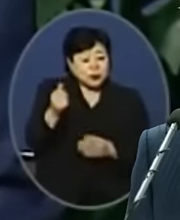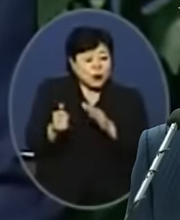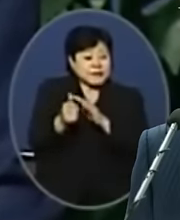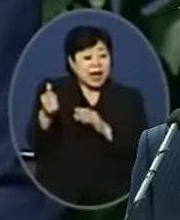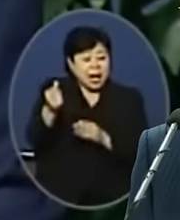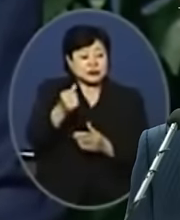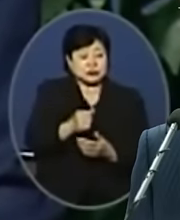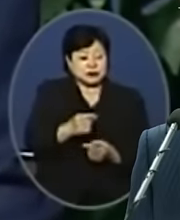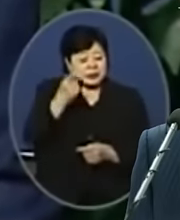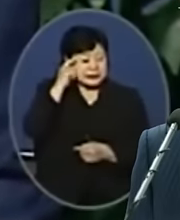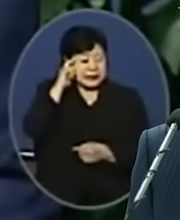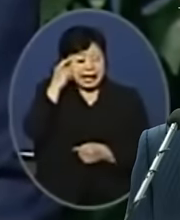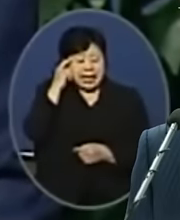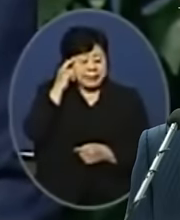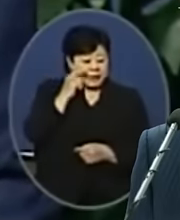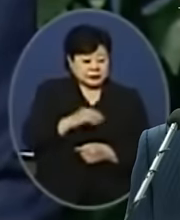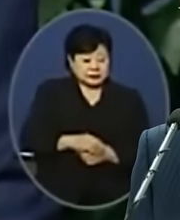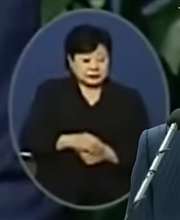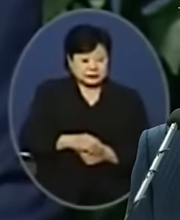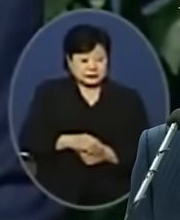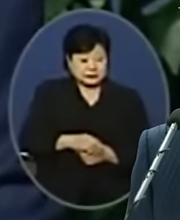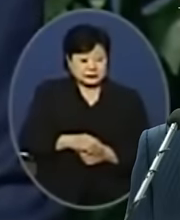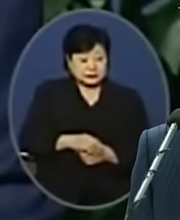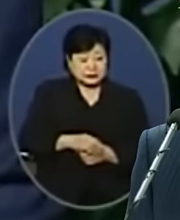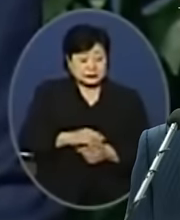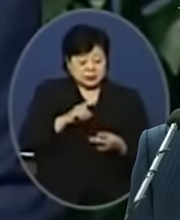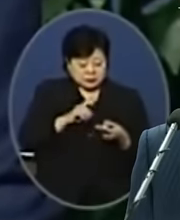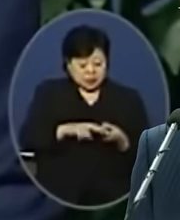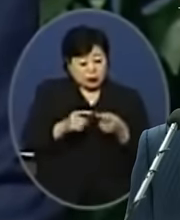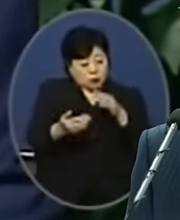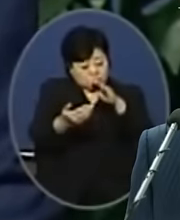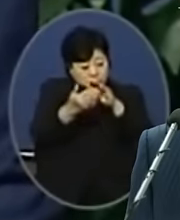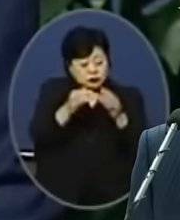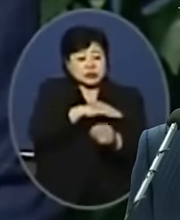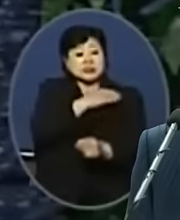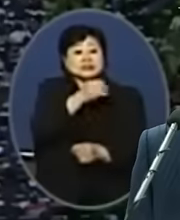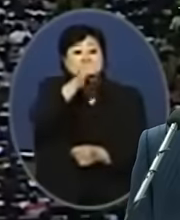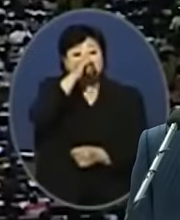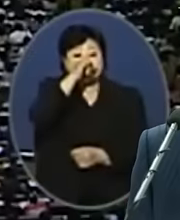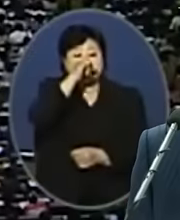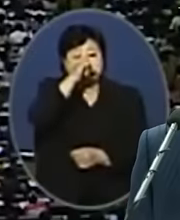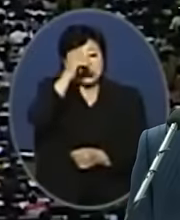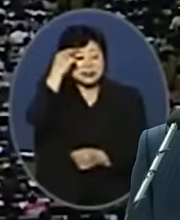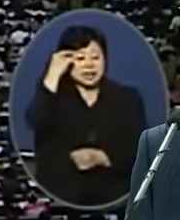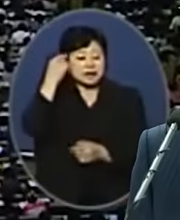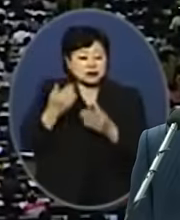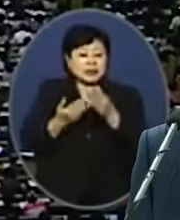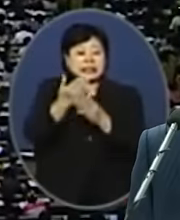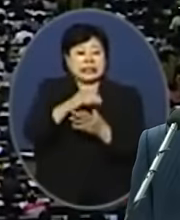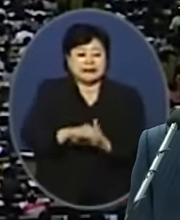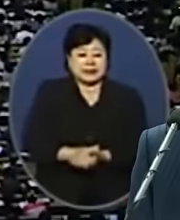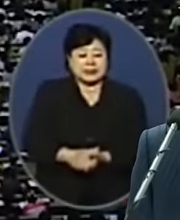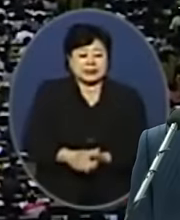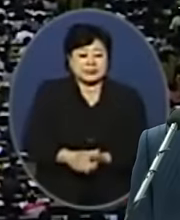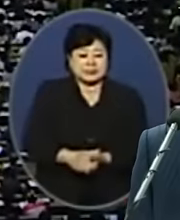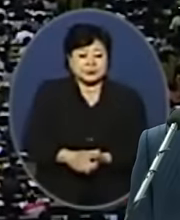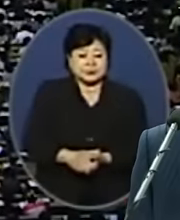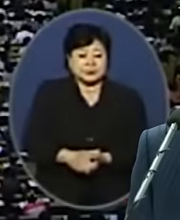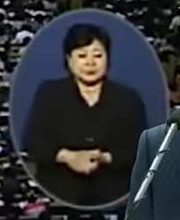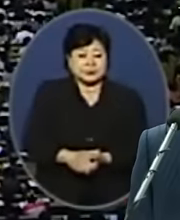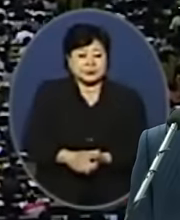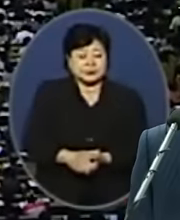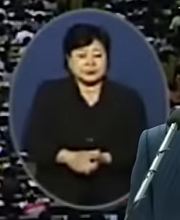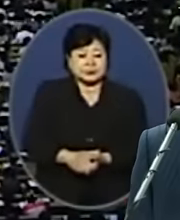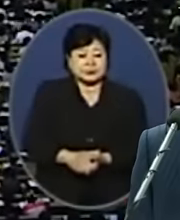희망을 갖고 그것을 생각하면 그것은 꼭 이루어지는 능력이 여러분 생애 속에 나타난다는 것입니다.